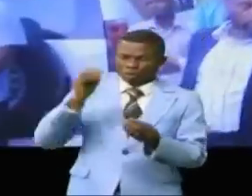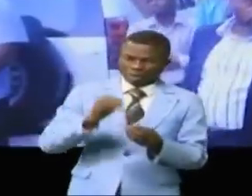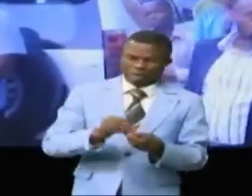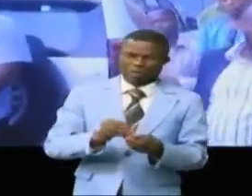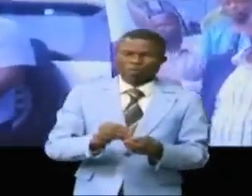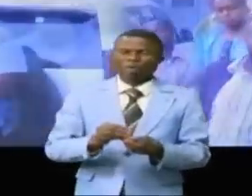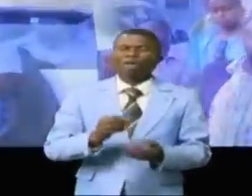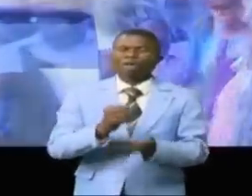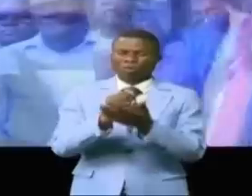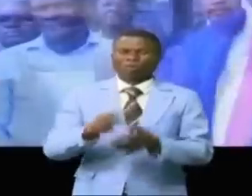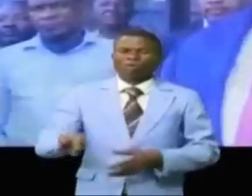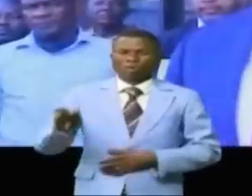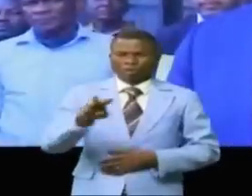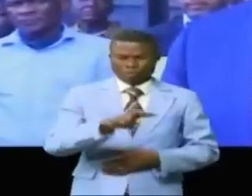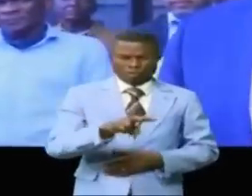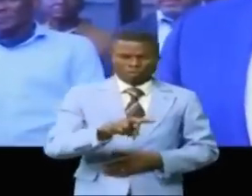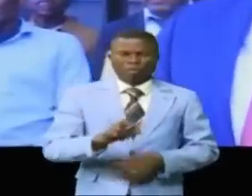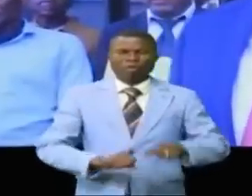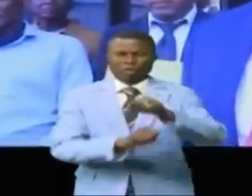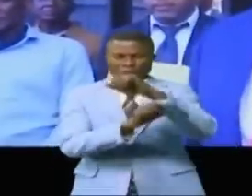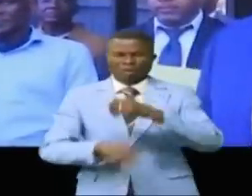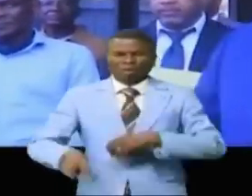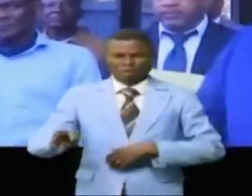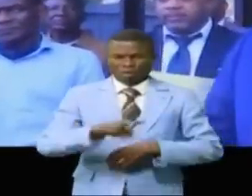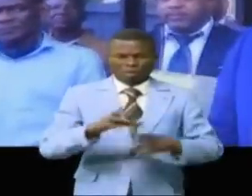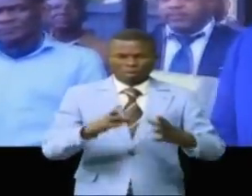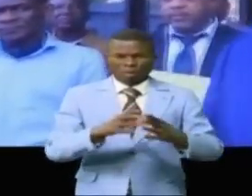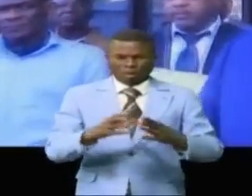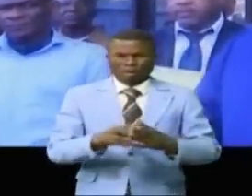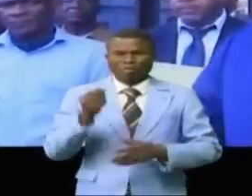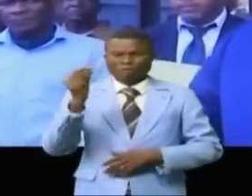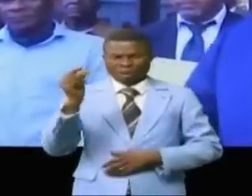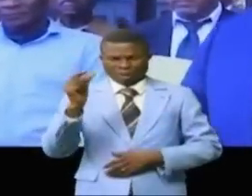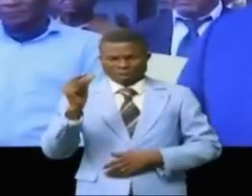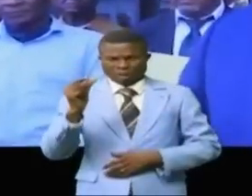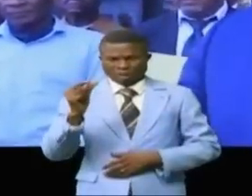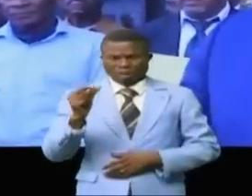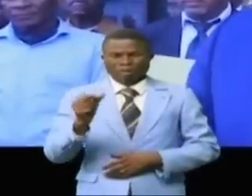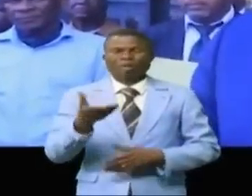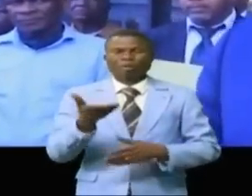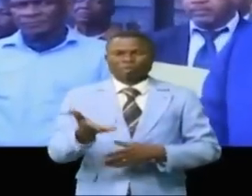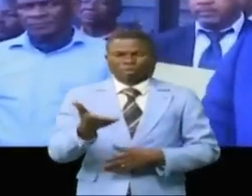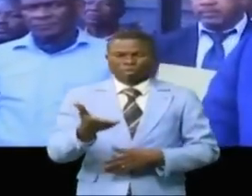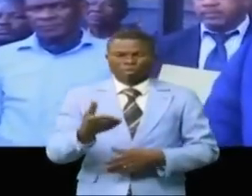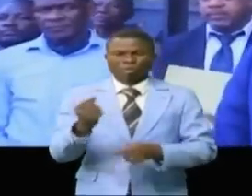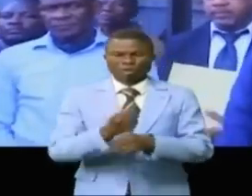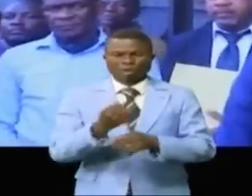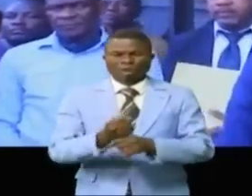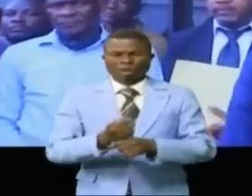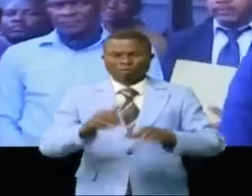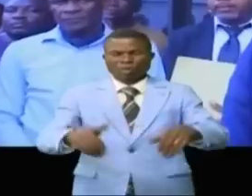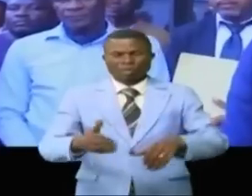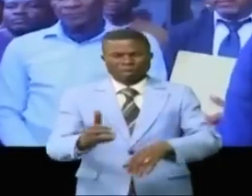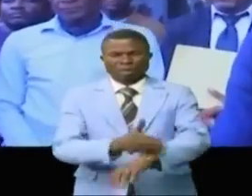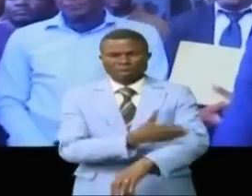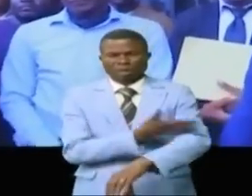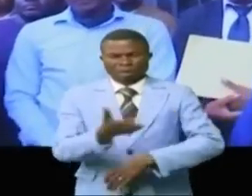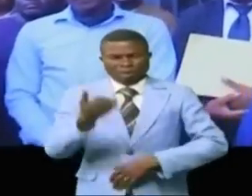aider, vous appuyer avec des semences, engrais et autres.